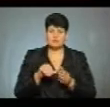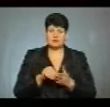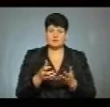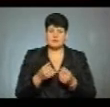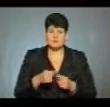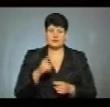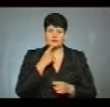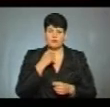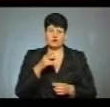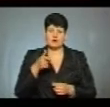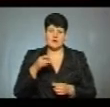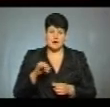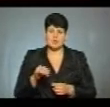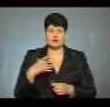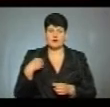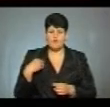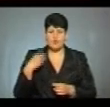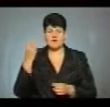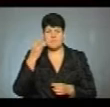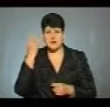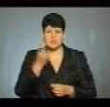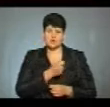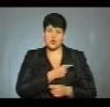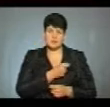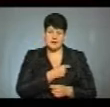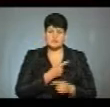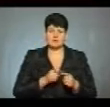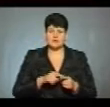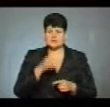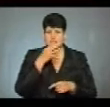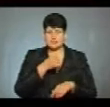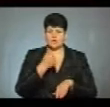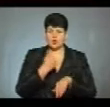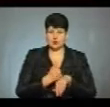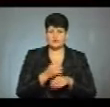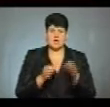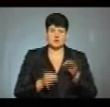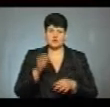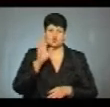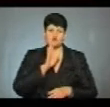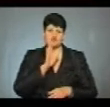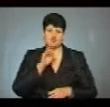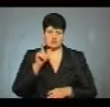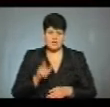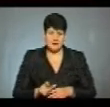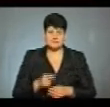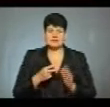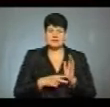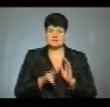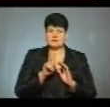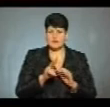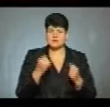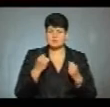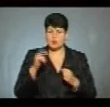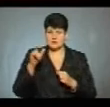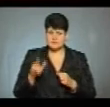команди із Червонограда, Львова, Хмельницьку, Одеси. Про це повідомила головна суддя цих змагань Ірина Гейна. За її словами, це 72 спортсмени,